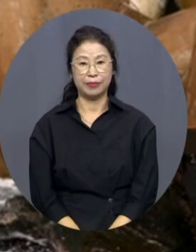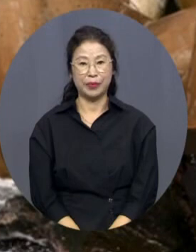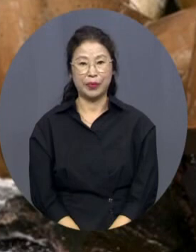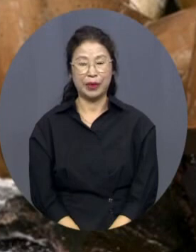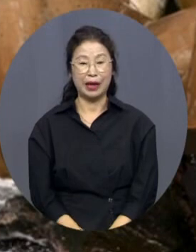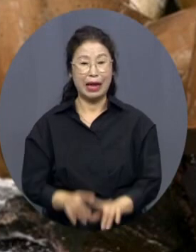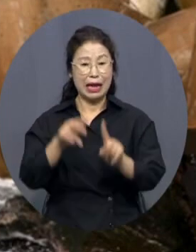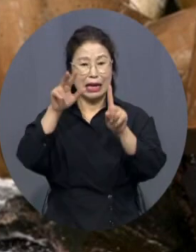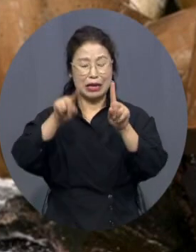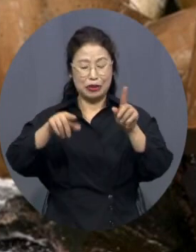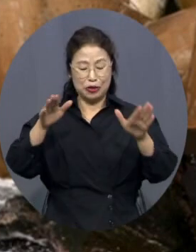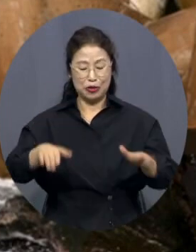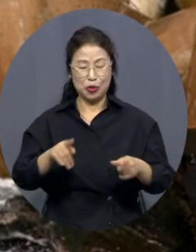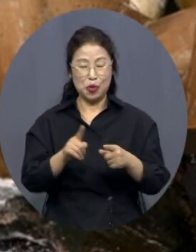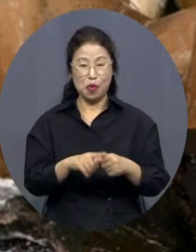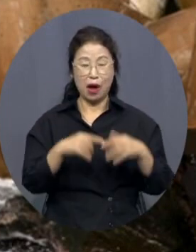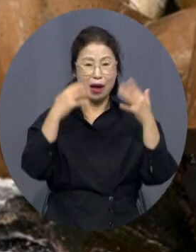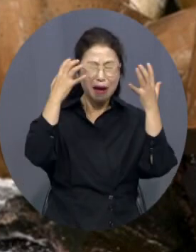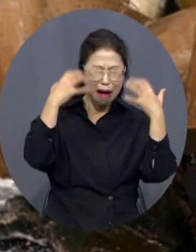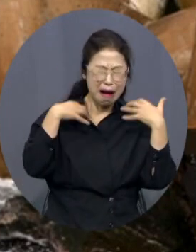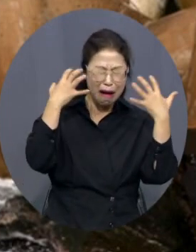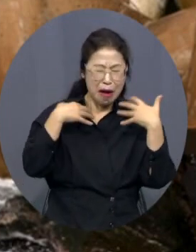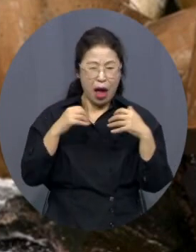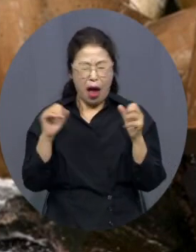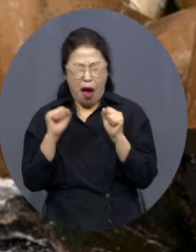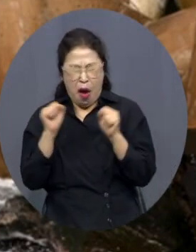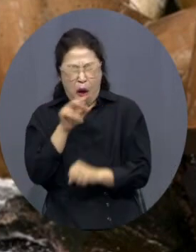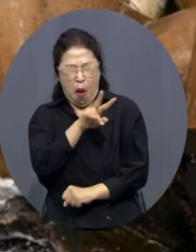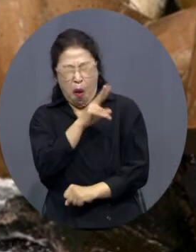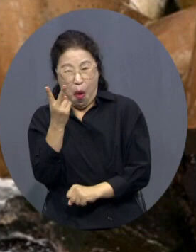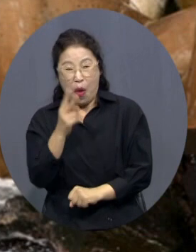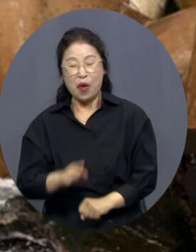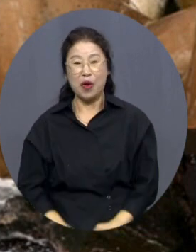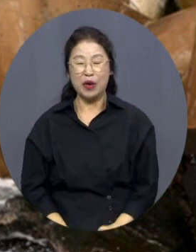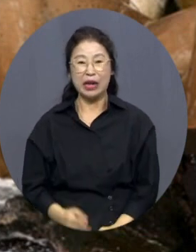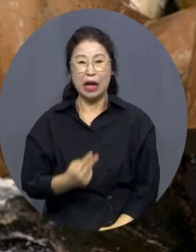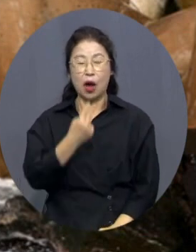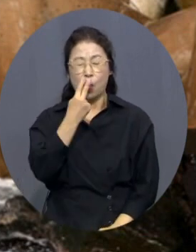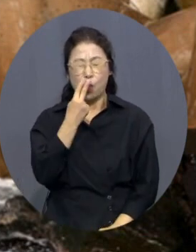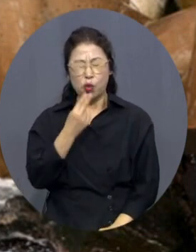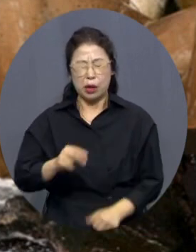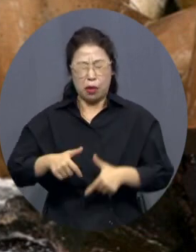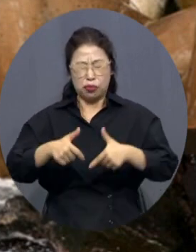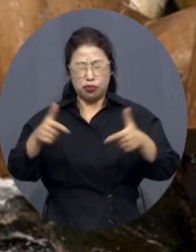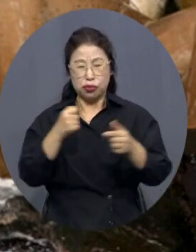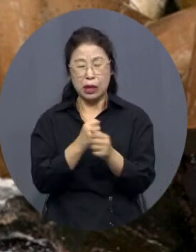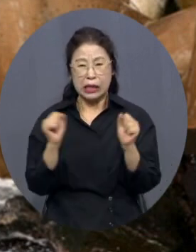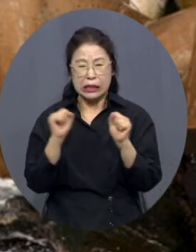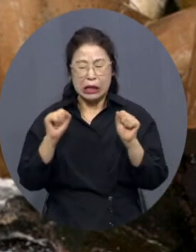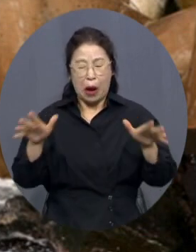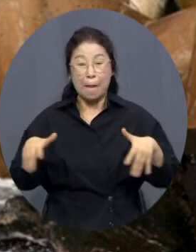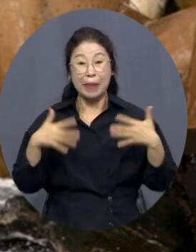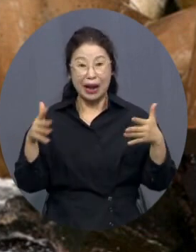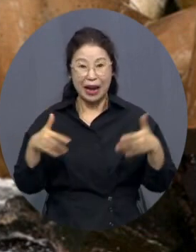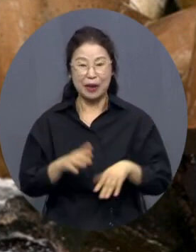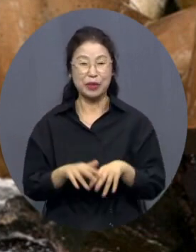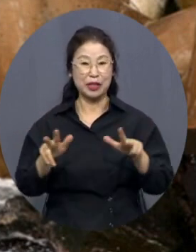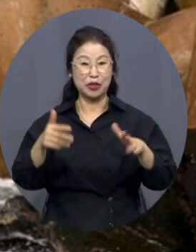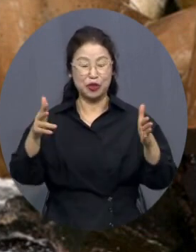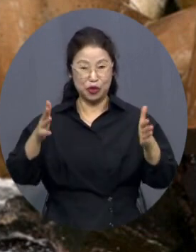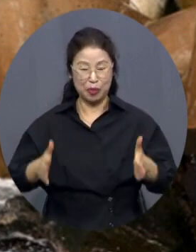한 주 사이 날씨가 초여름에서 초겨울로 바뀌고 있습니다 찬 대륙 고기압이 확장하면서 찬바람이 볼 텐데요